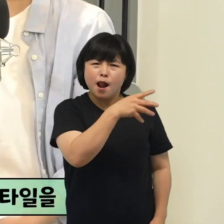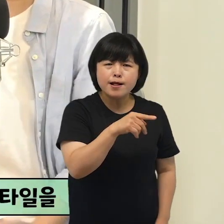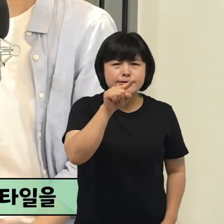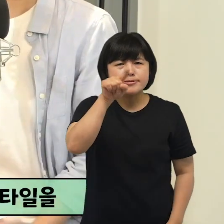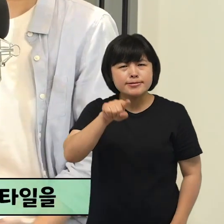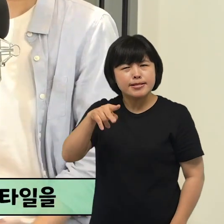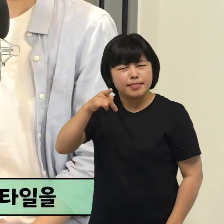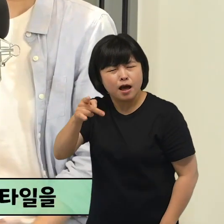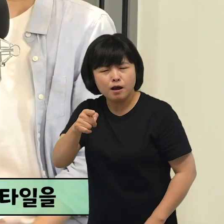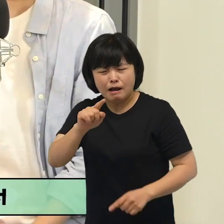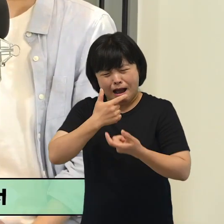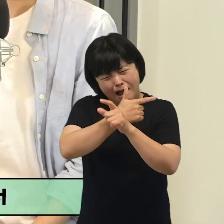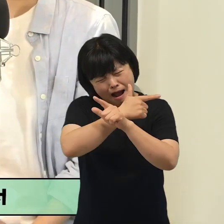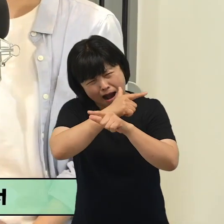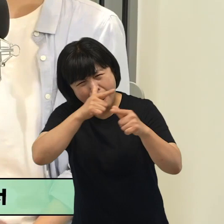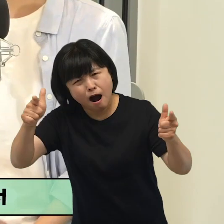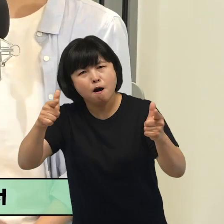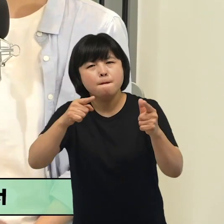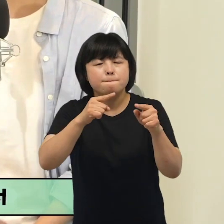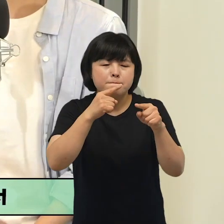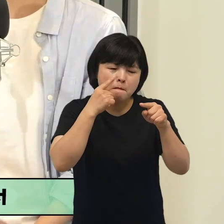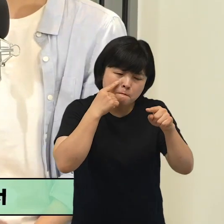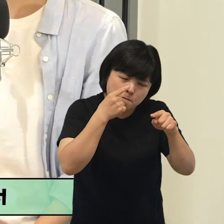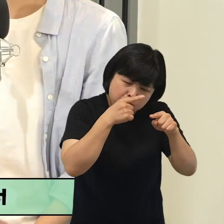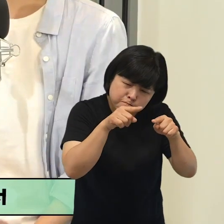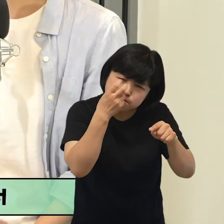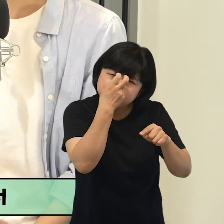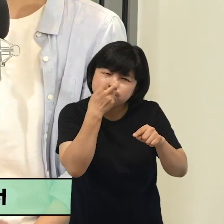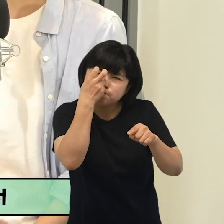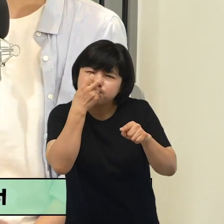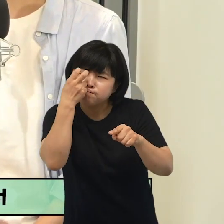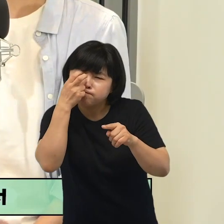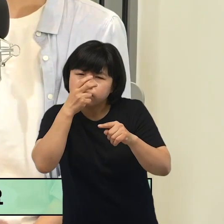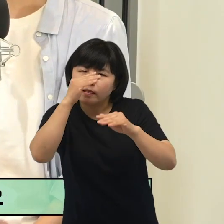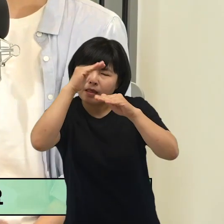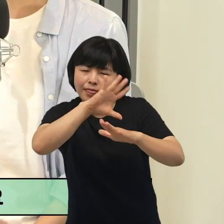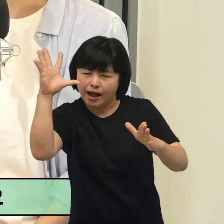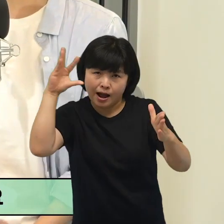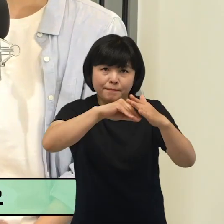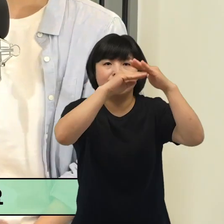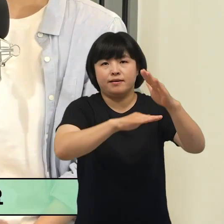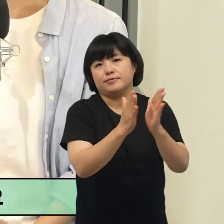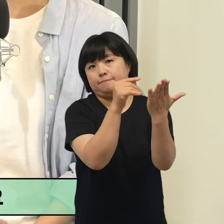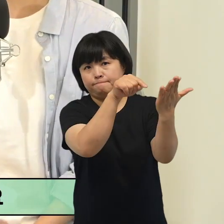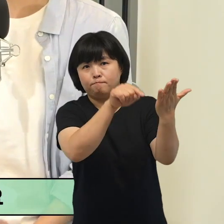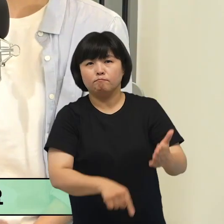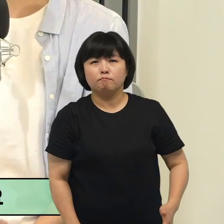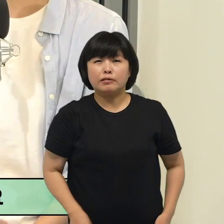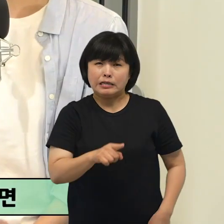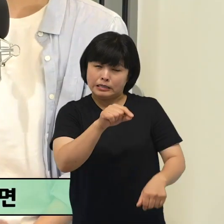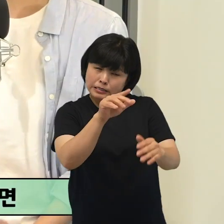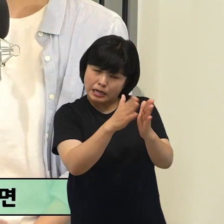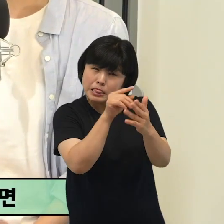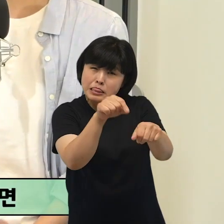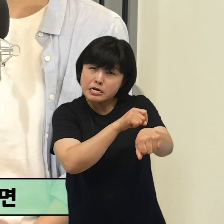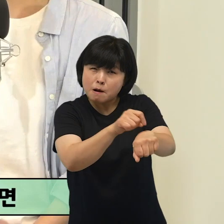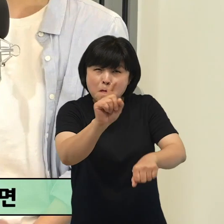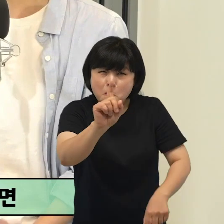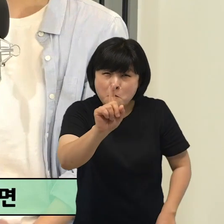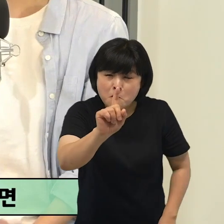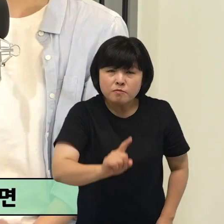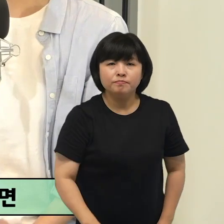Z세대의 라이프 스타일을 이제 다양한 키워드로 분석을 해서 그런 내용을 담은 책이고요. 특히 이